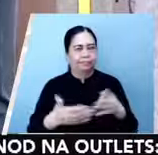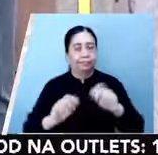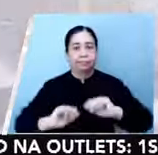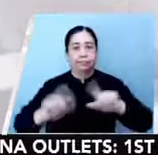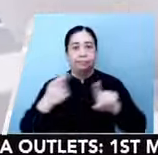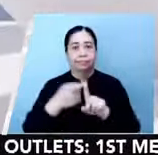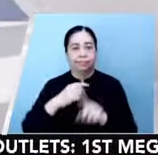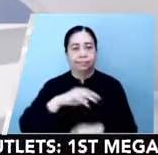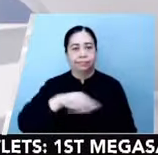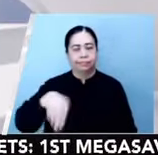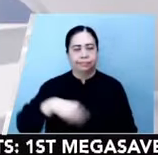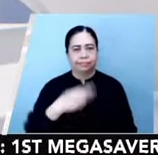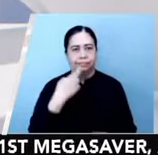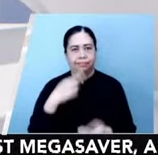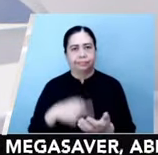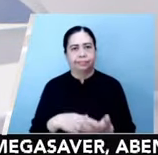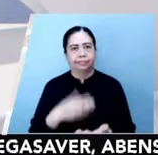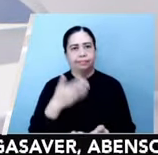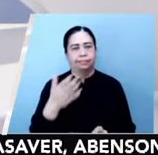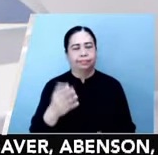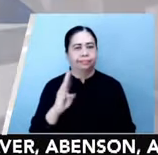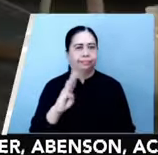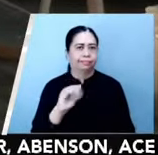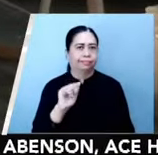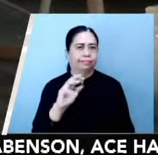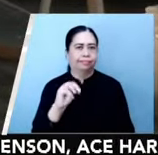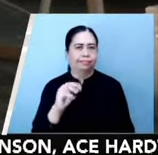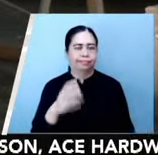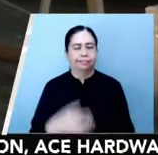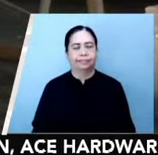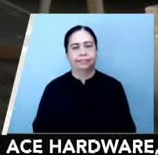balita, si Bam Alegre. Bam!